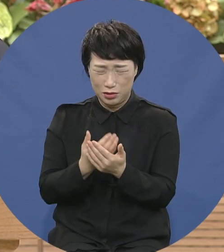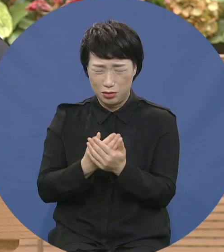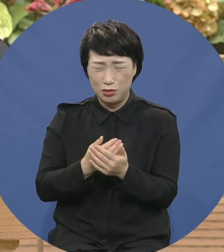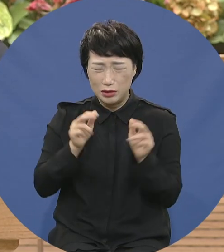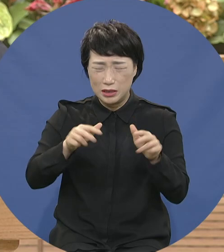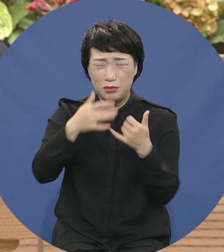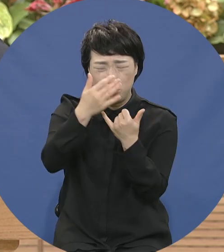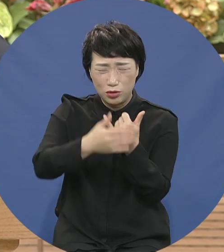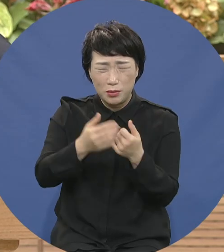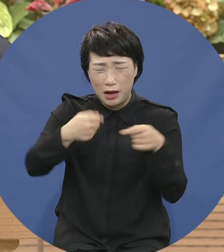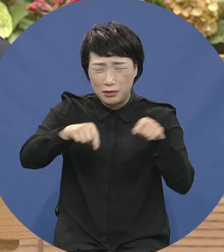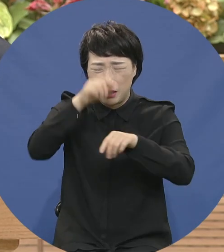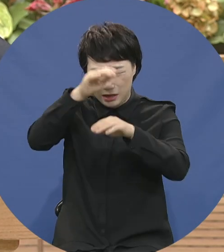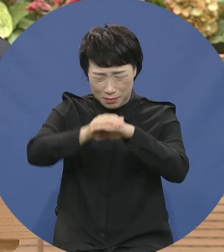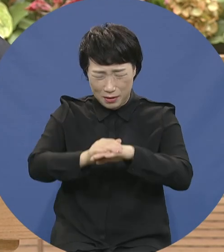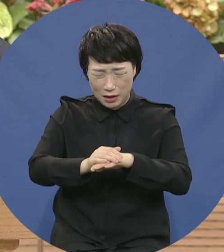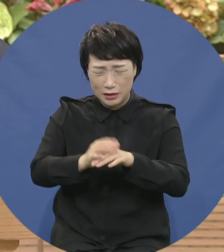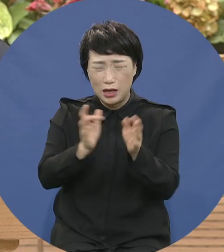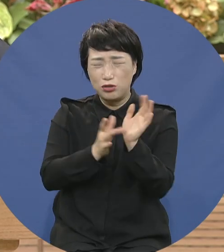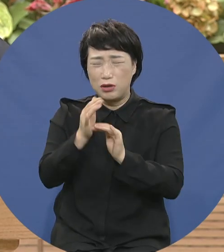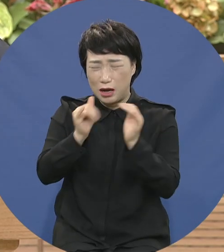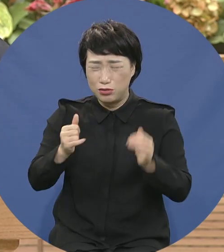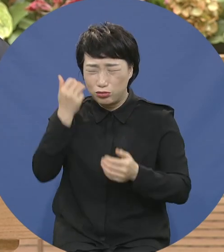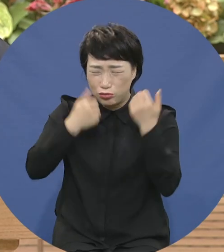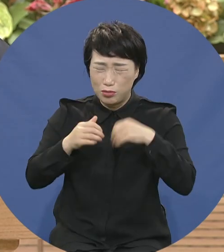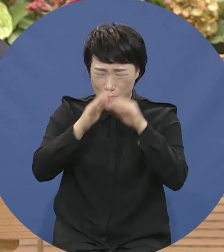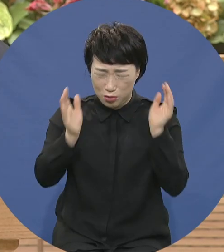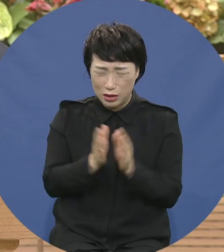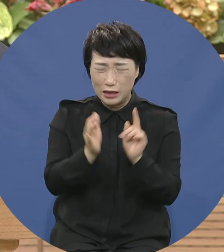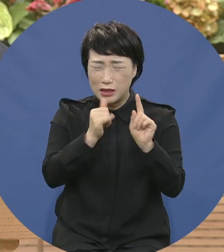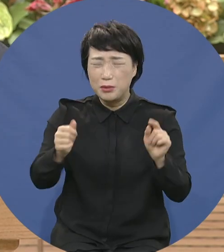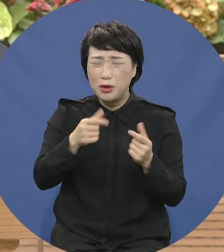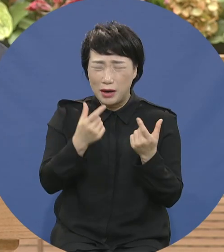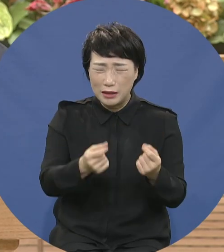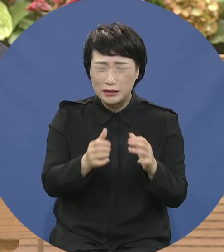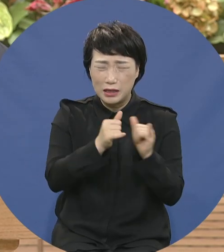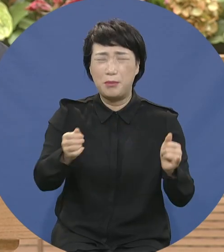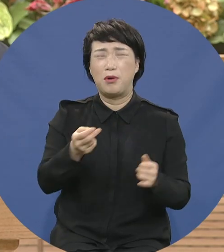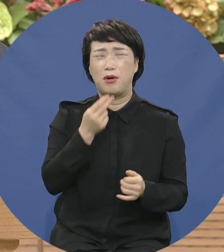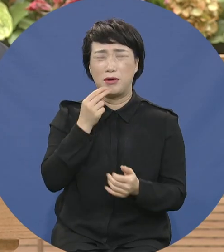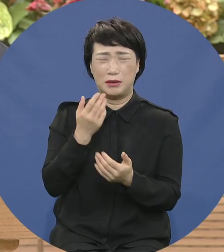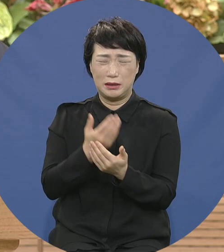유튜브로 함께하는 예수가족들도 한 사람도 그런 사람 없게 도와주소서.